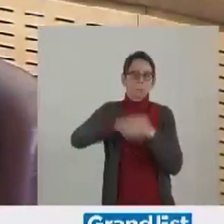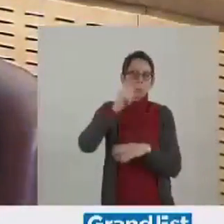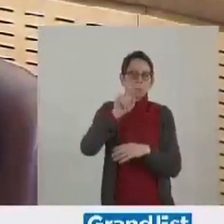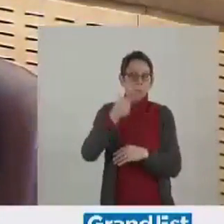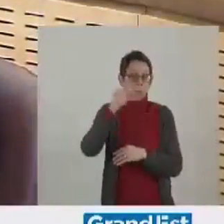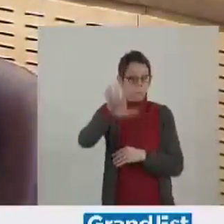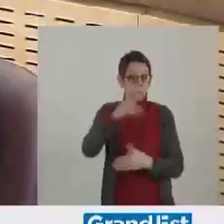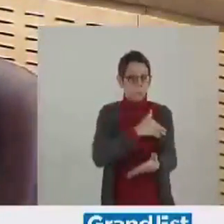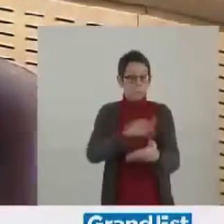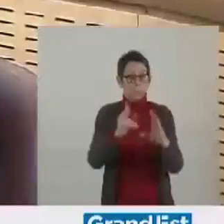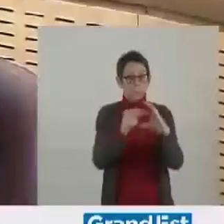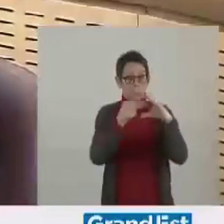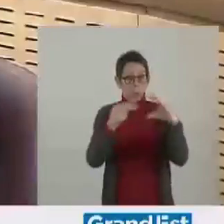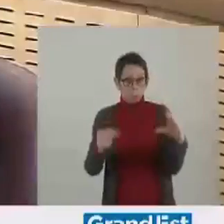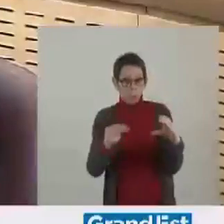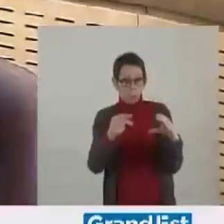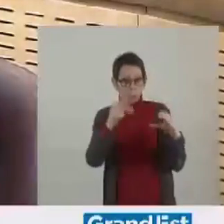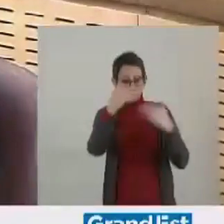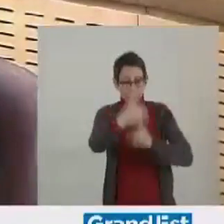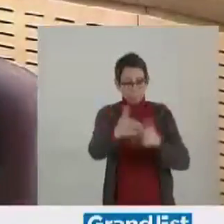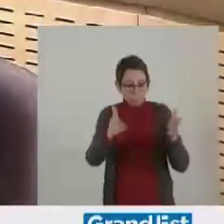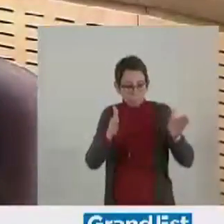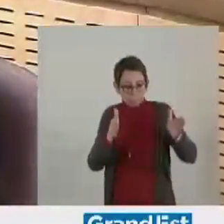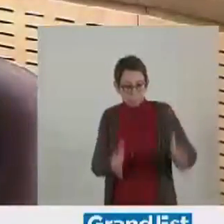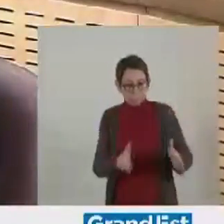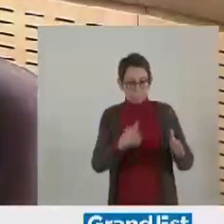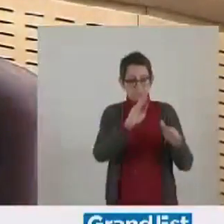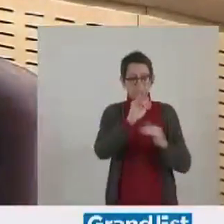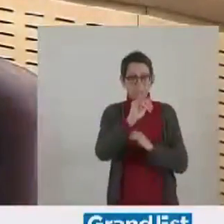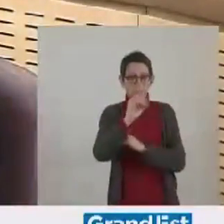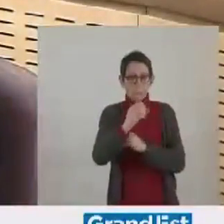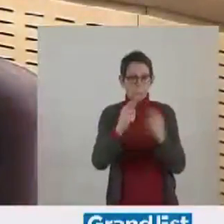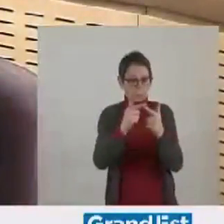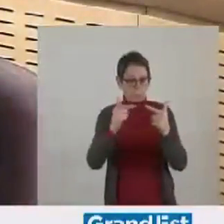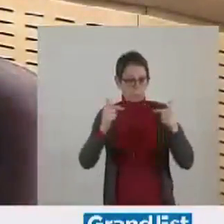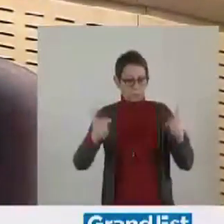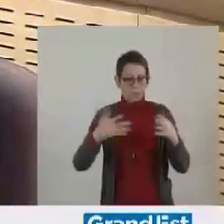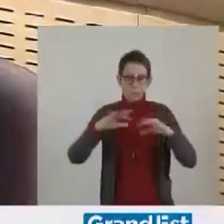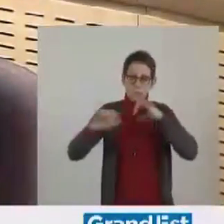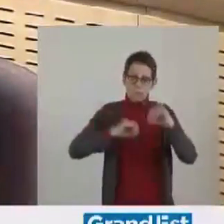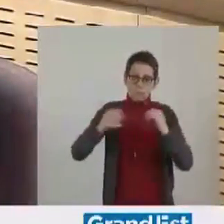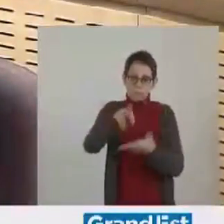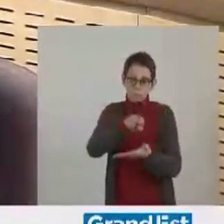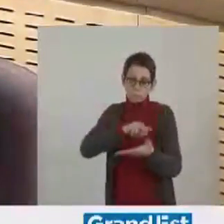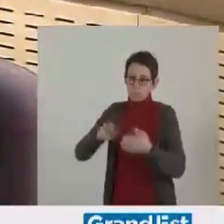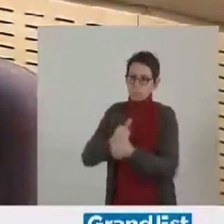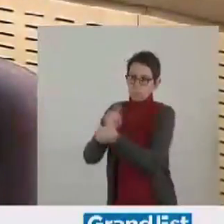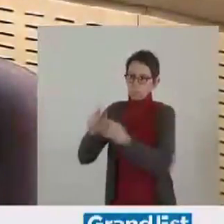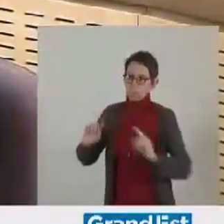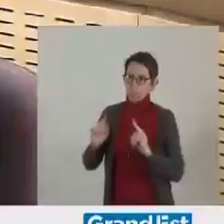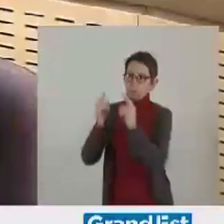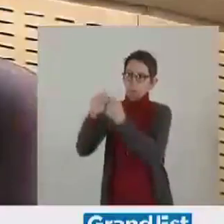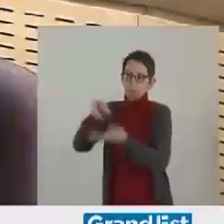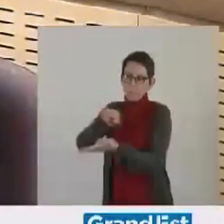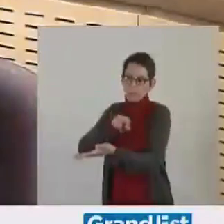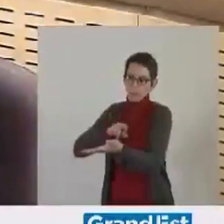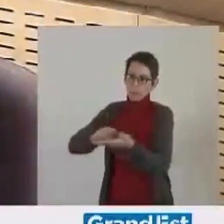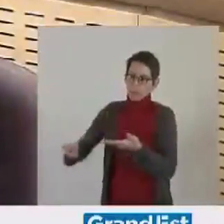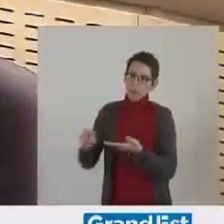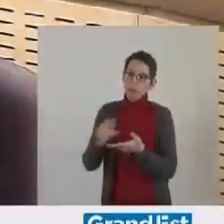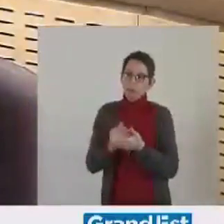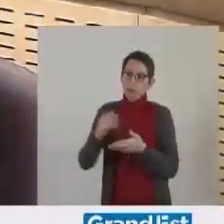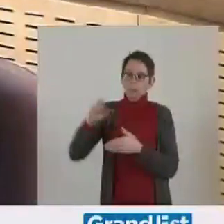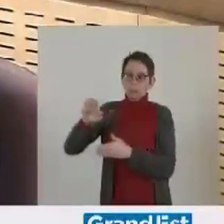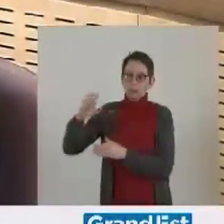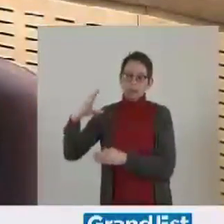d'euros. Dans le domaine de la biodiversité, l'action régionale sera guidée par les schémas régionaux de cohérence écologique, les 3